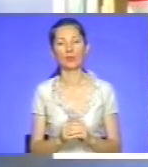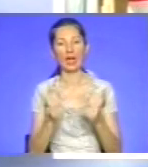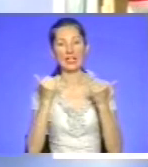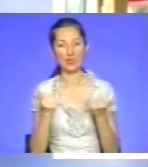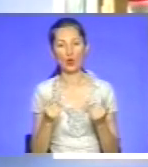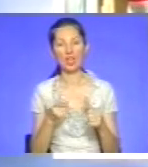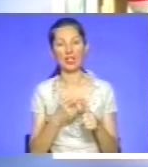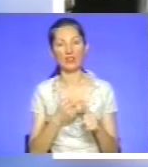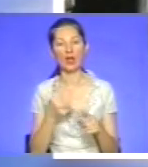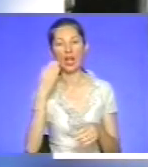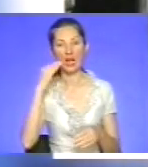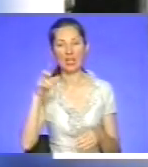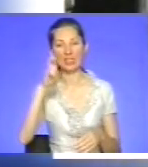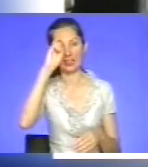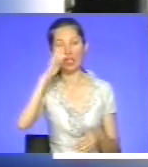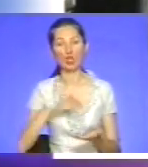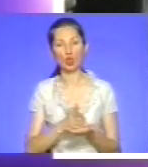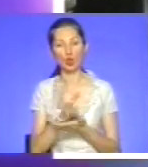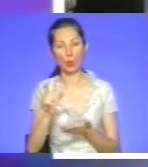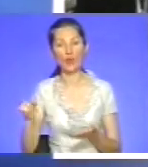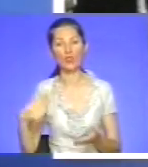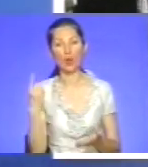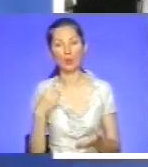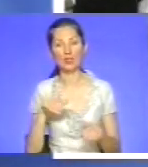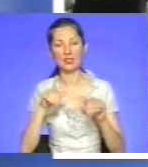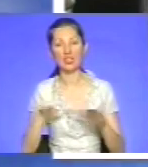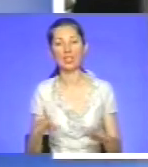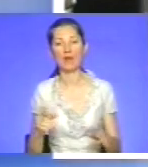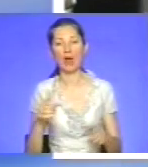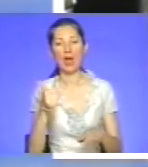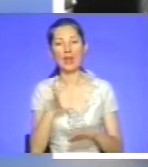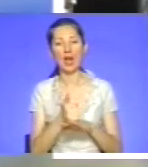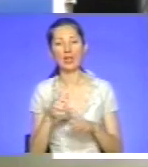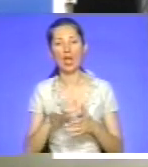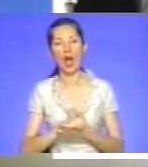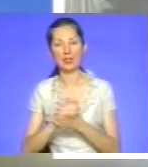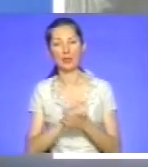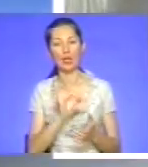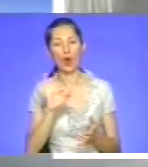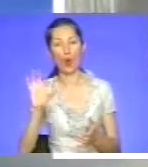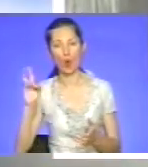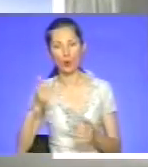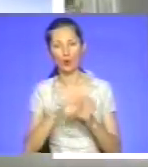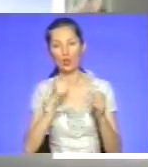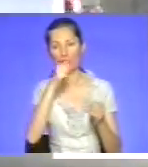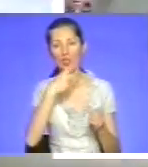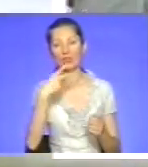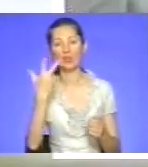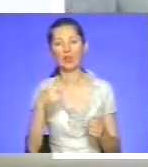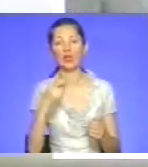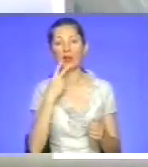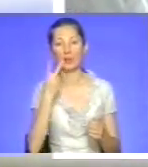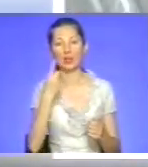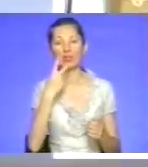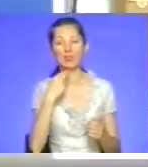Сьогодні назвали кращих держслужбовців області. За рішенням Генеральної асамблеї ООН щорічно 23 червня світова спільнота відзначає